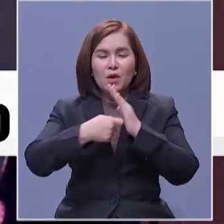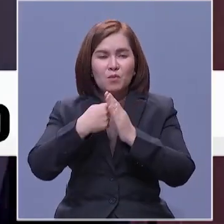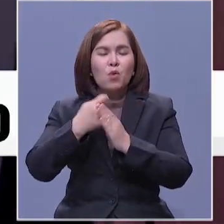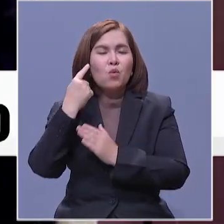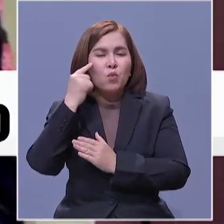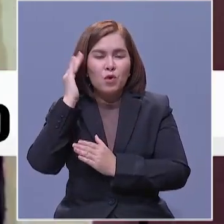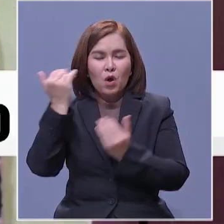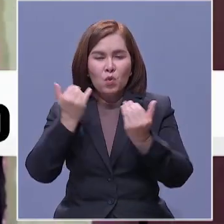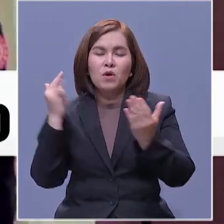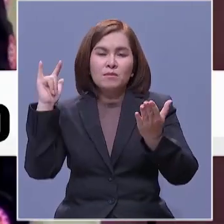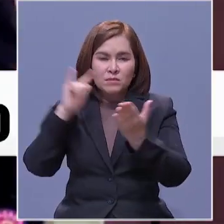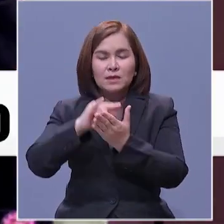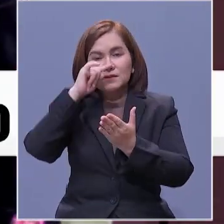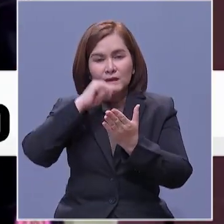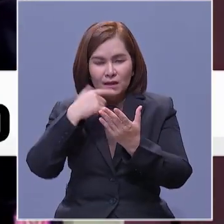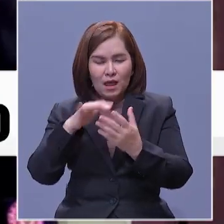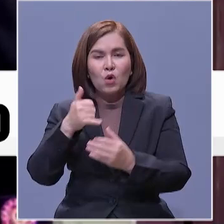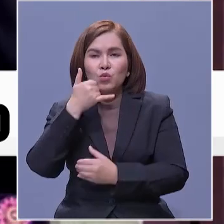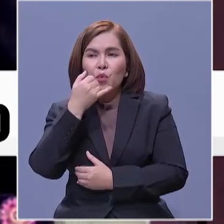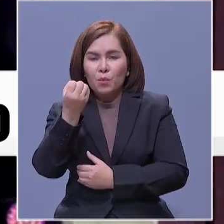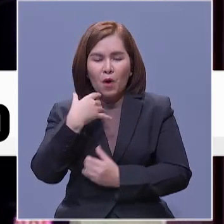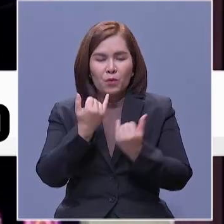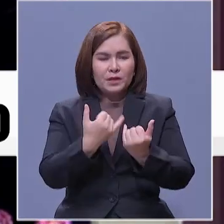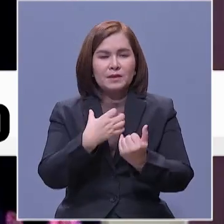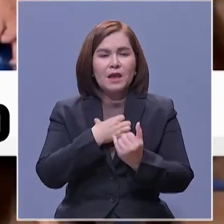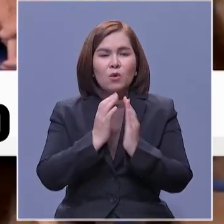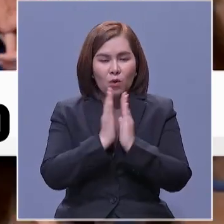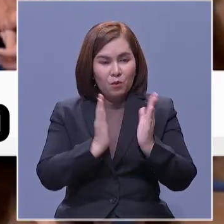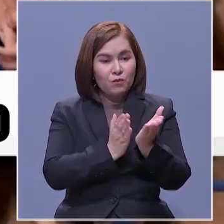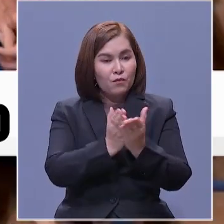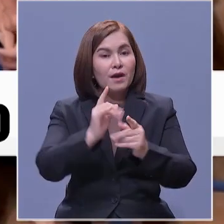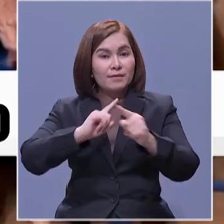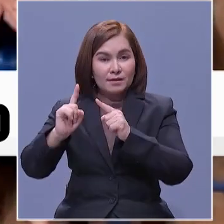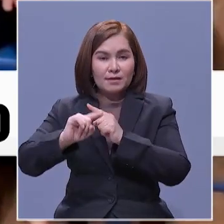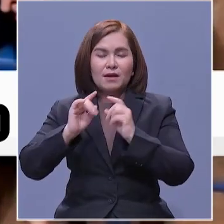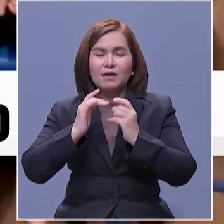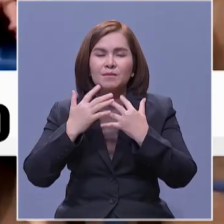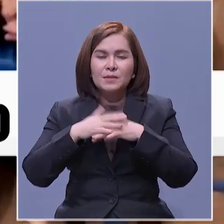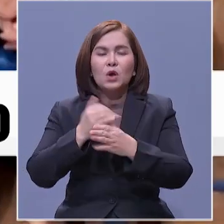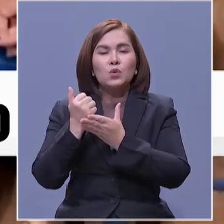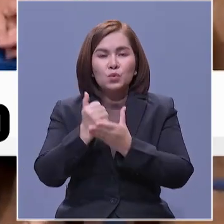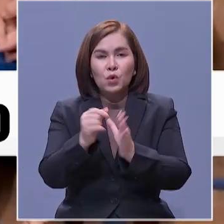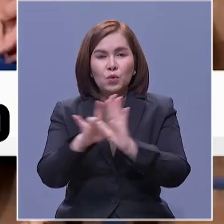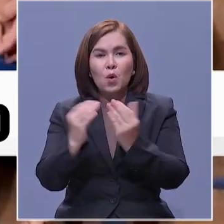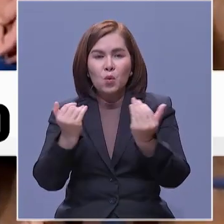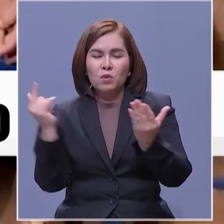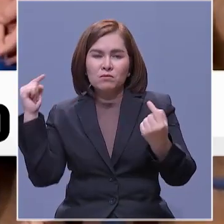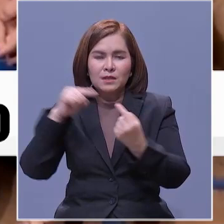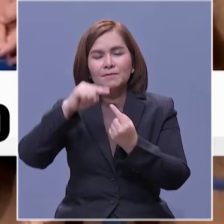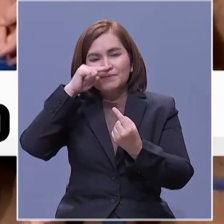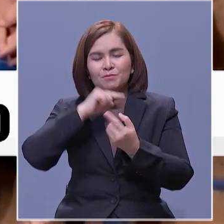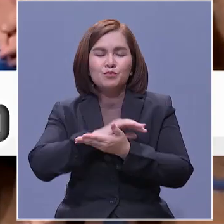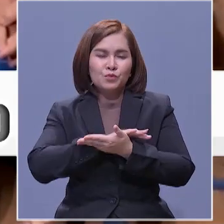บินแล้วโทรมาหาคุณแม่ก็บอกว่าขอบคุณเจ้าหน้าที่ทุกฝ่ายที่ให้การช่วยเหลือพาลูกชายกลับมาจากอิสราเอลนะครับ